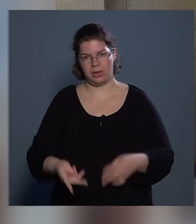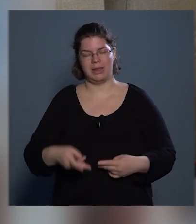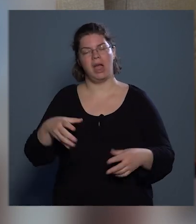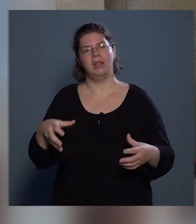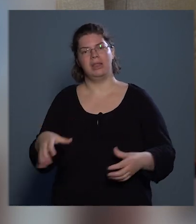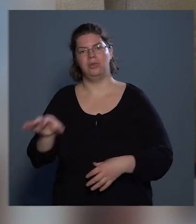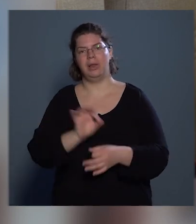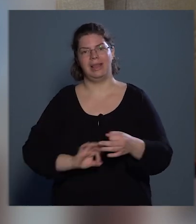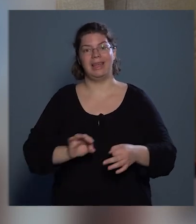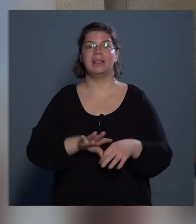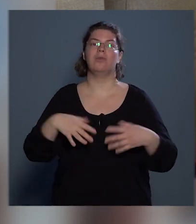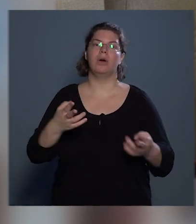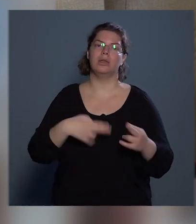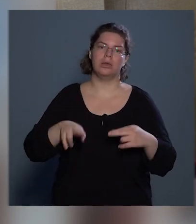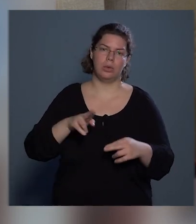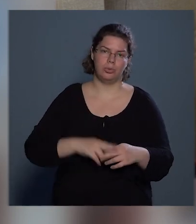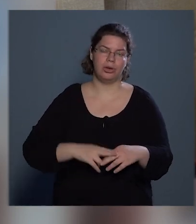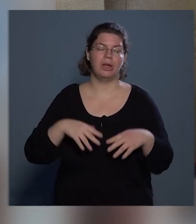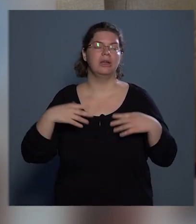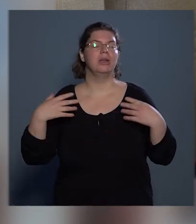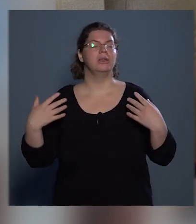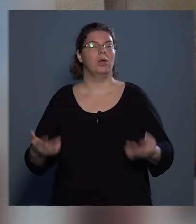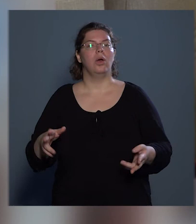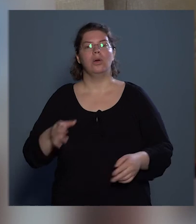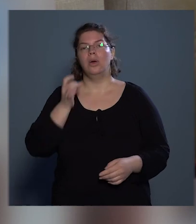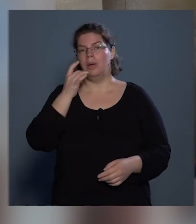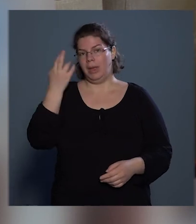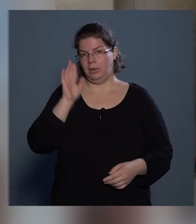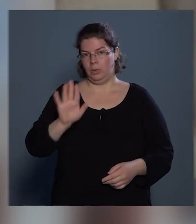egésze vagy többsége. No, akkor Bánó úré a szó.